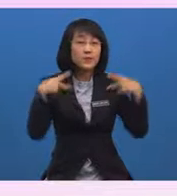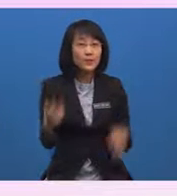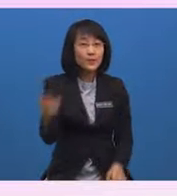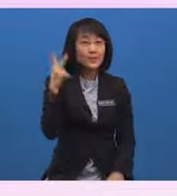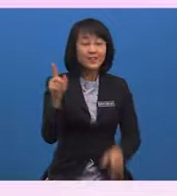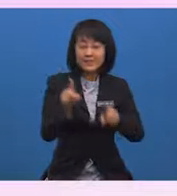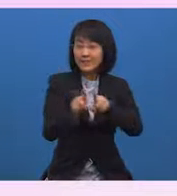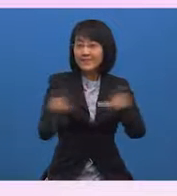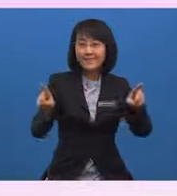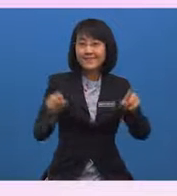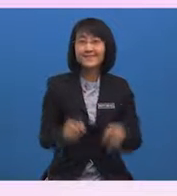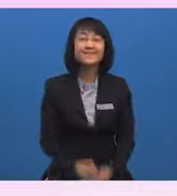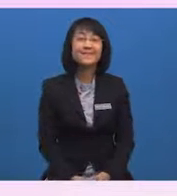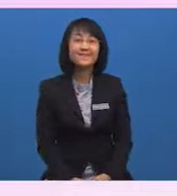berbeza.